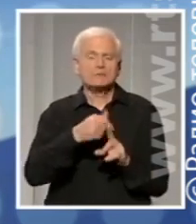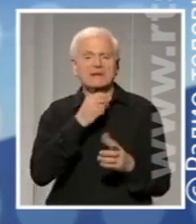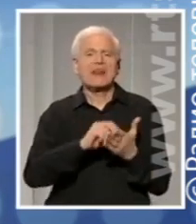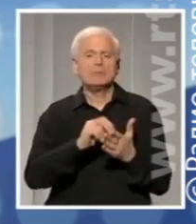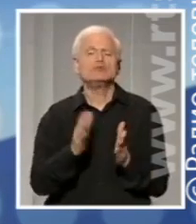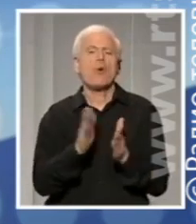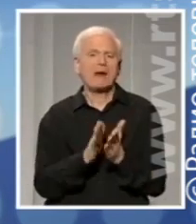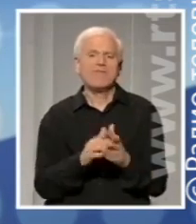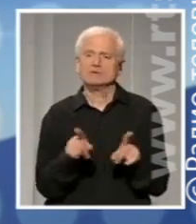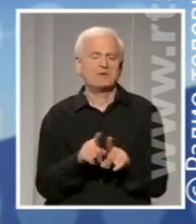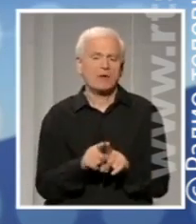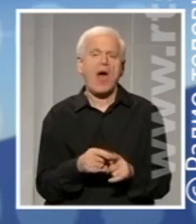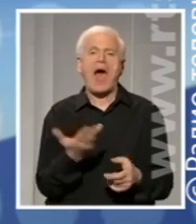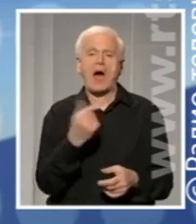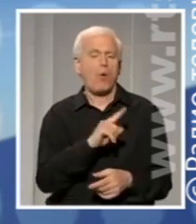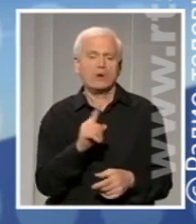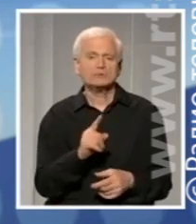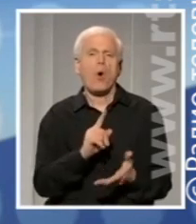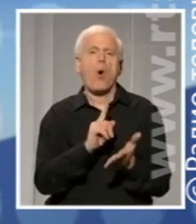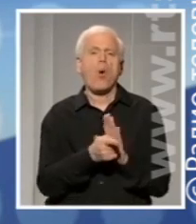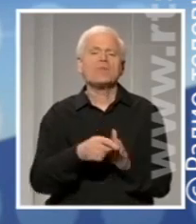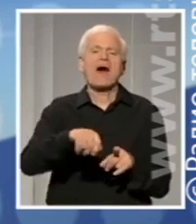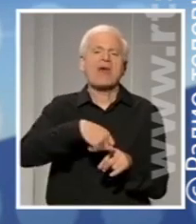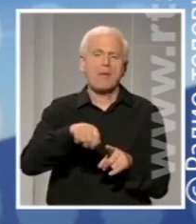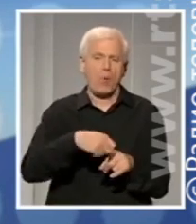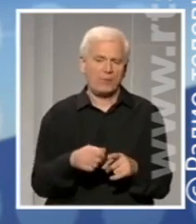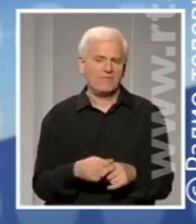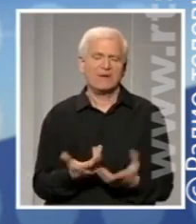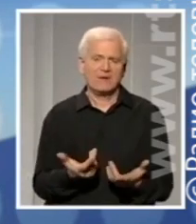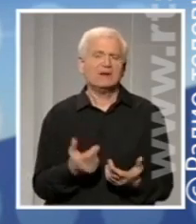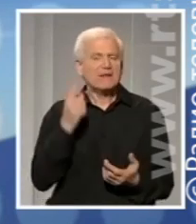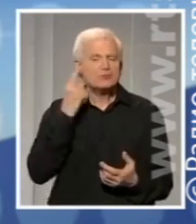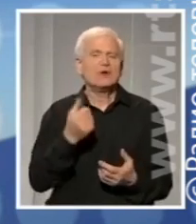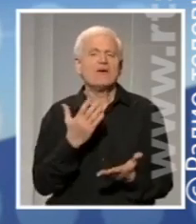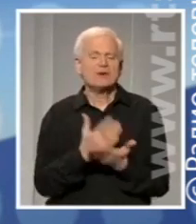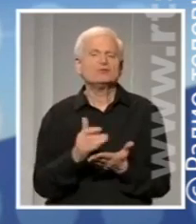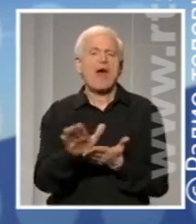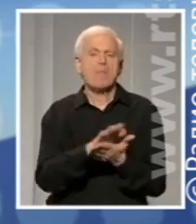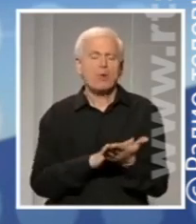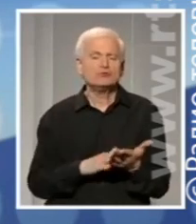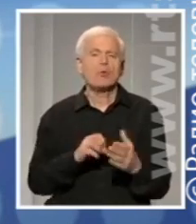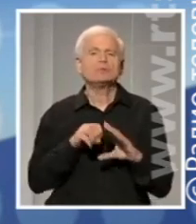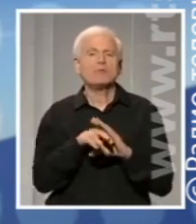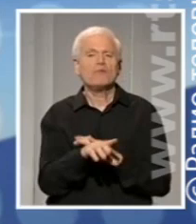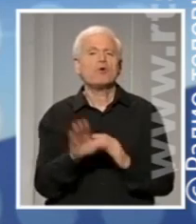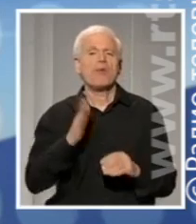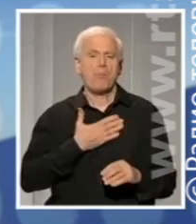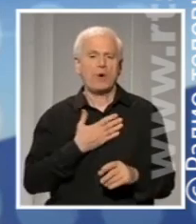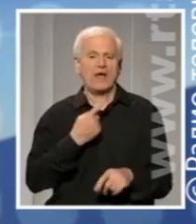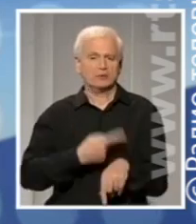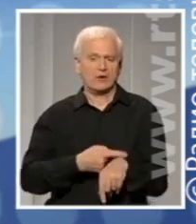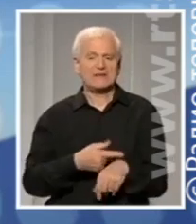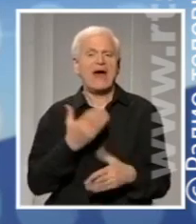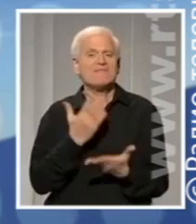god, a ukoliko nisu, da to odmah i isprave. Dakle, mi već i na samom, dakle, tokom realizacije časa, već